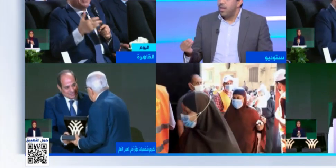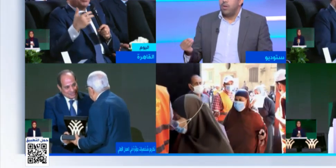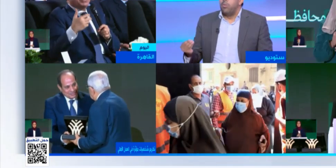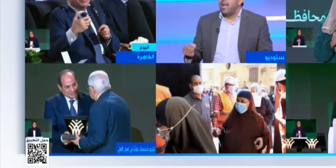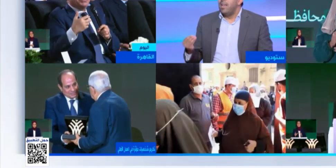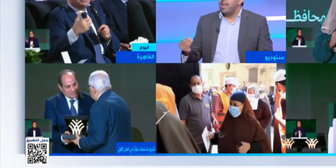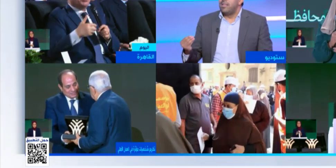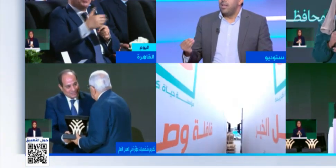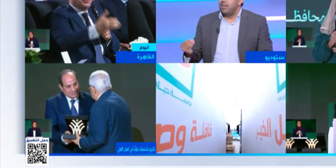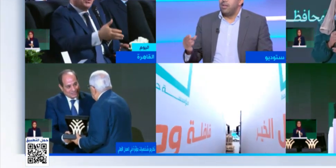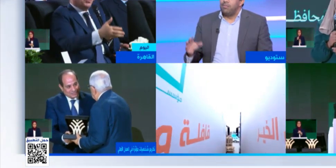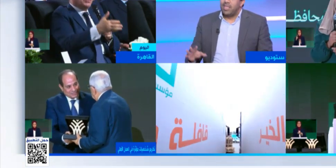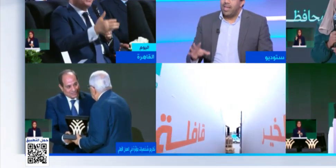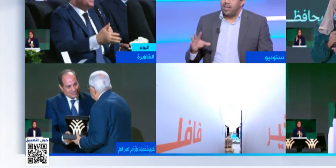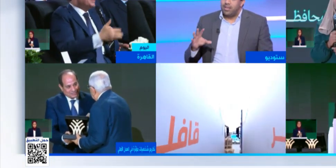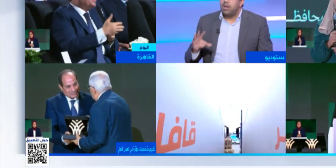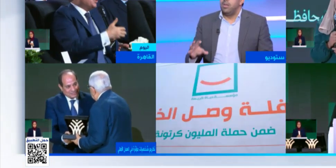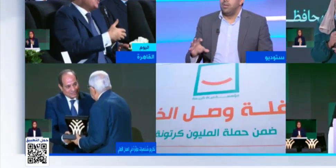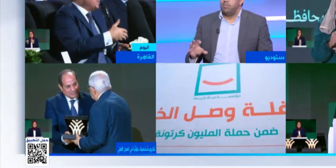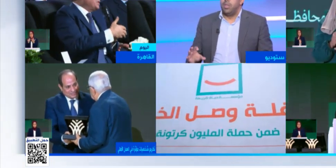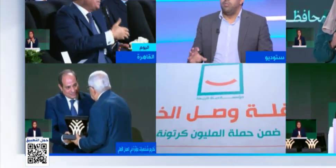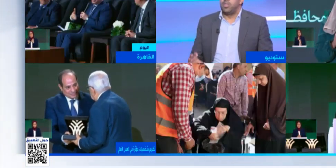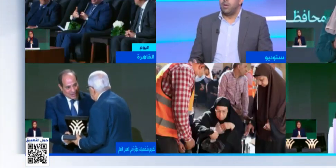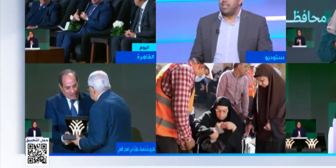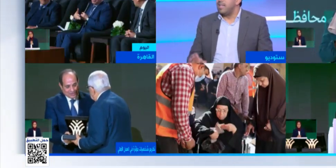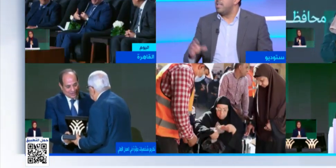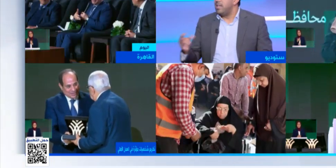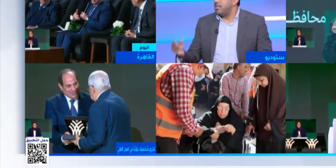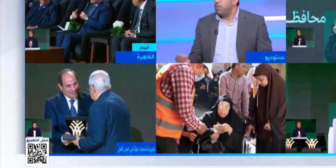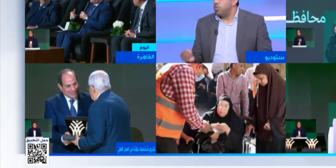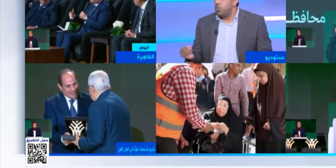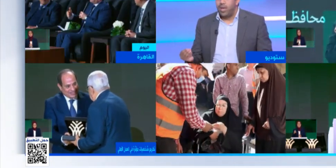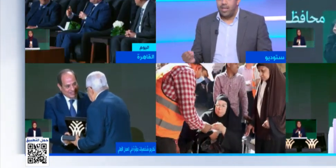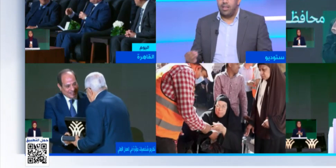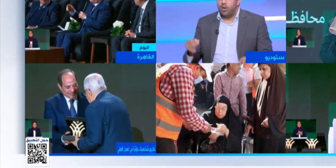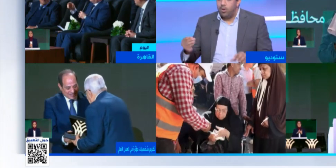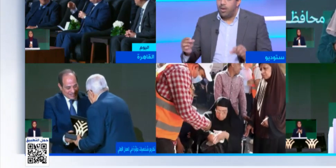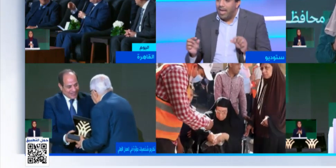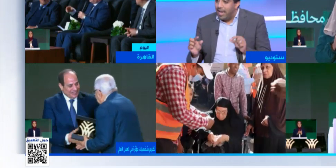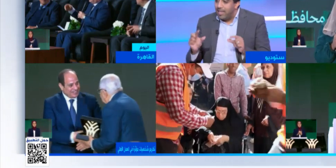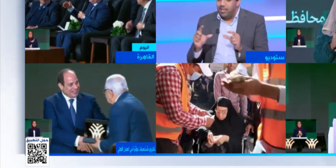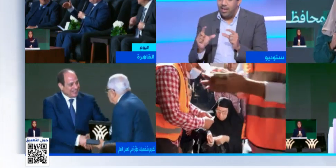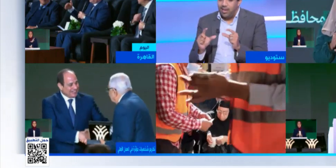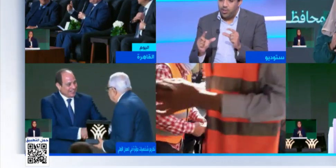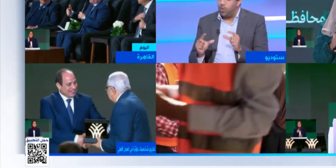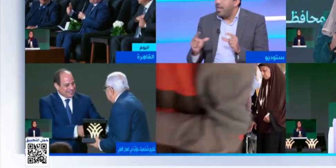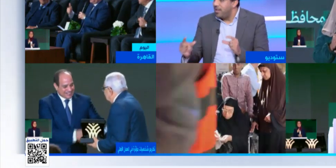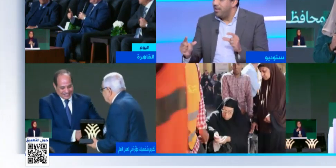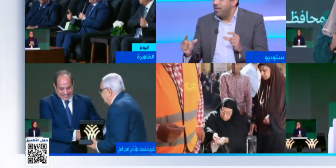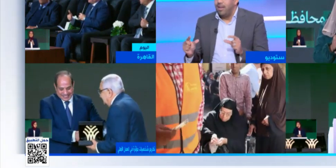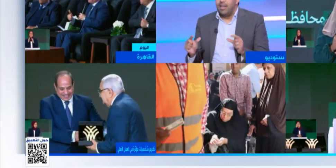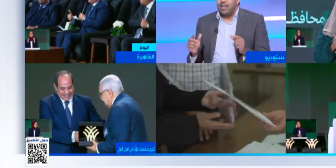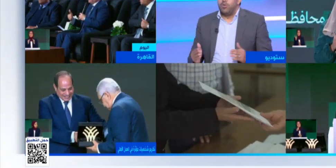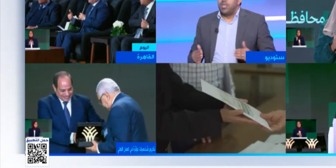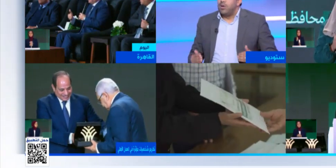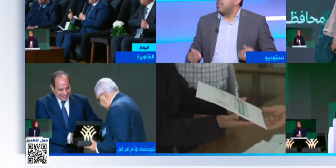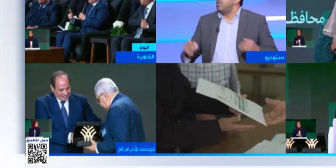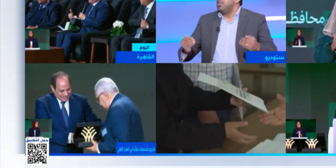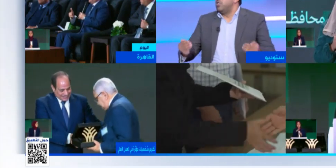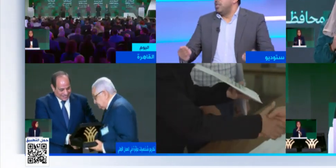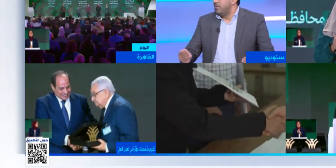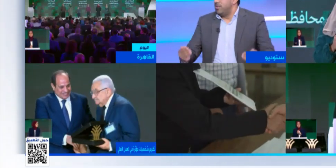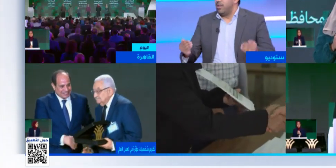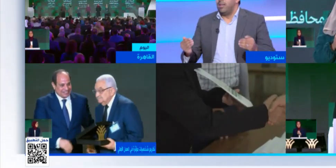جدا. وبقينا حتى بدأنا ننتقل من المستوى التكتيكي زي ما بيقولوا، يعني اللي هو على قد الشغلانة،